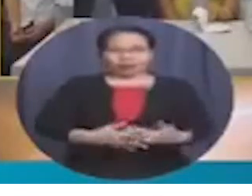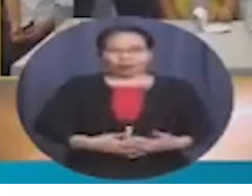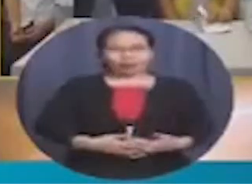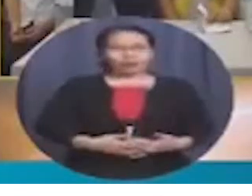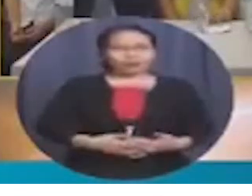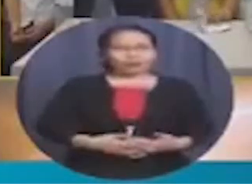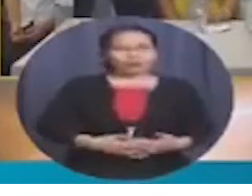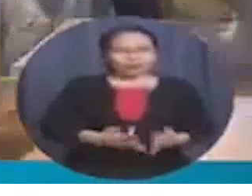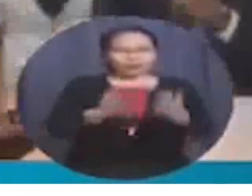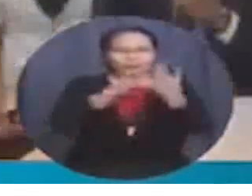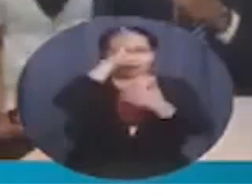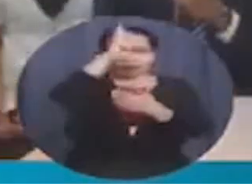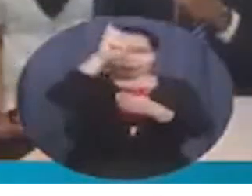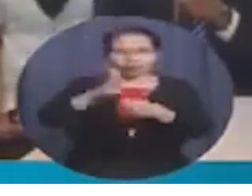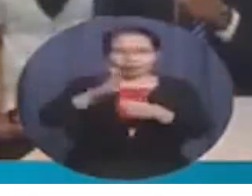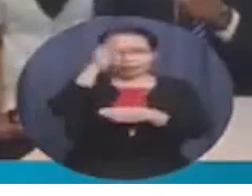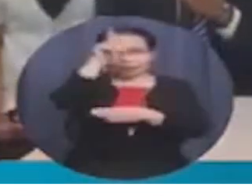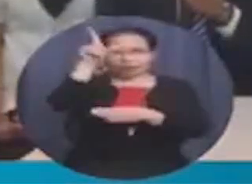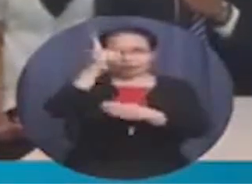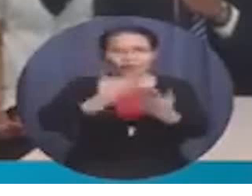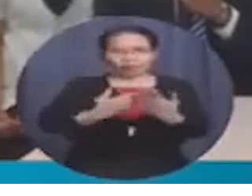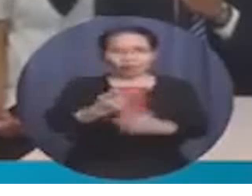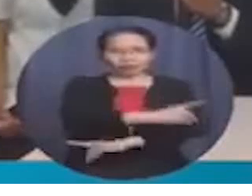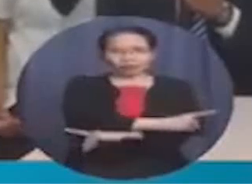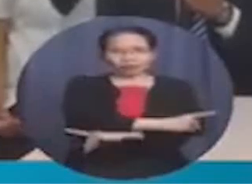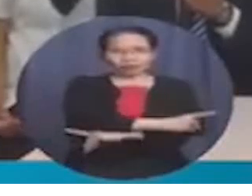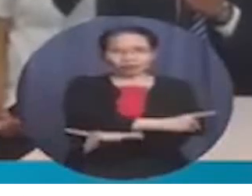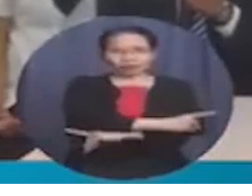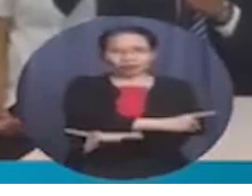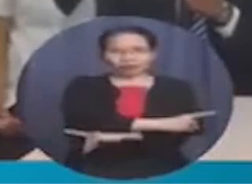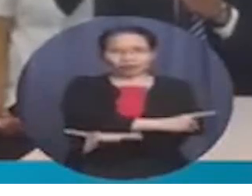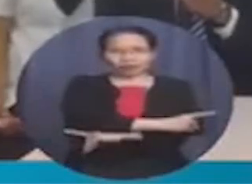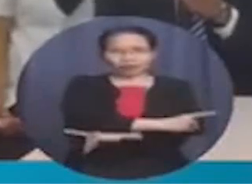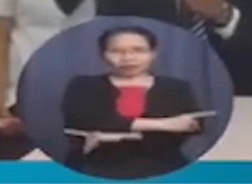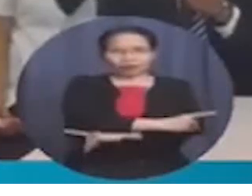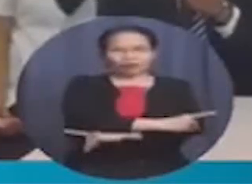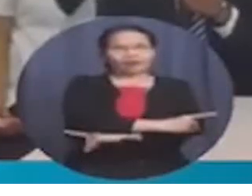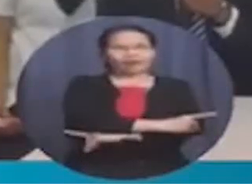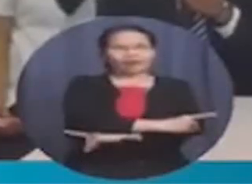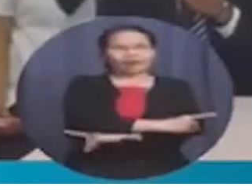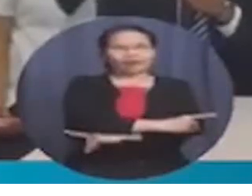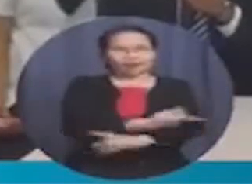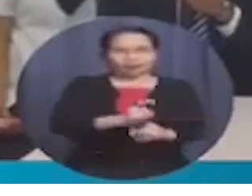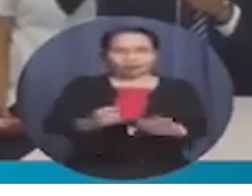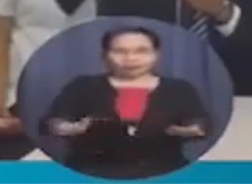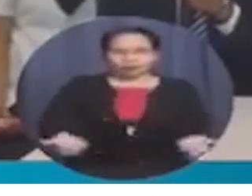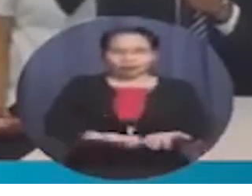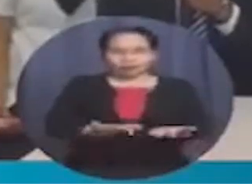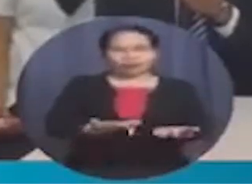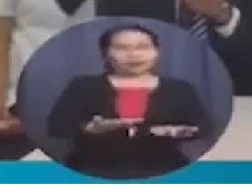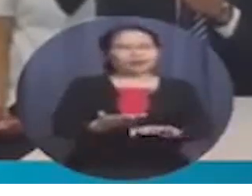Salamat po sa Diyos, kapatid na Daniel. Magandang araw po, kapatid na Eli. Mula po dito sa